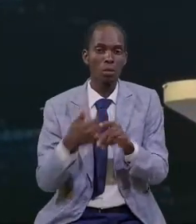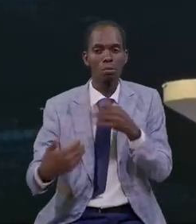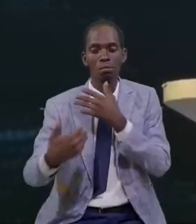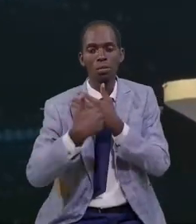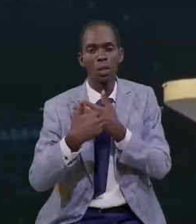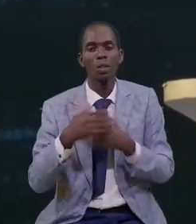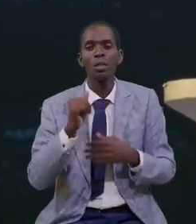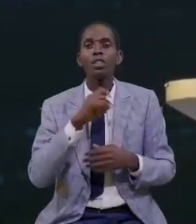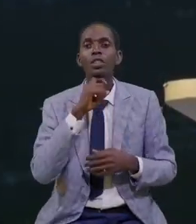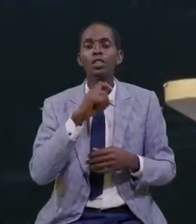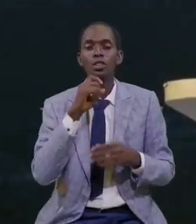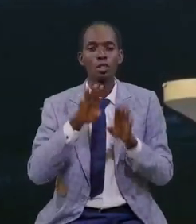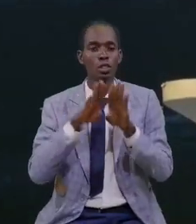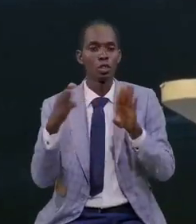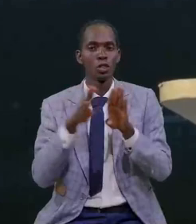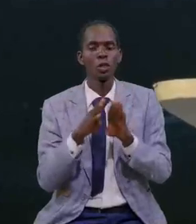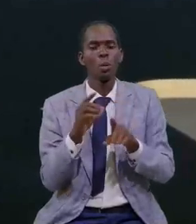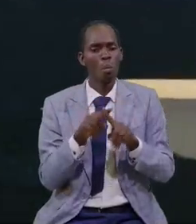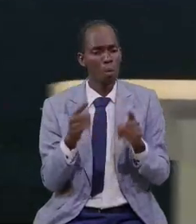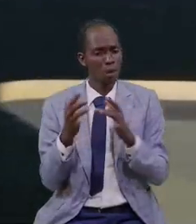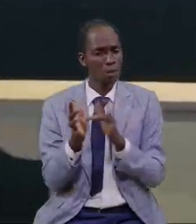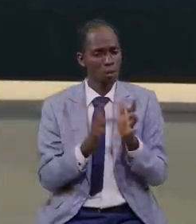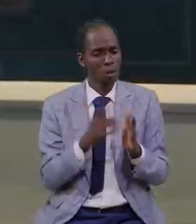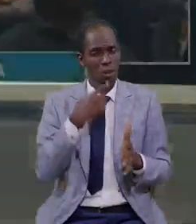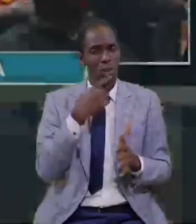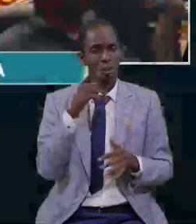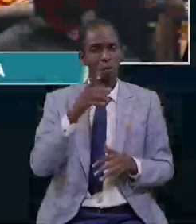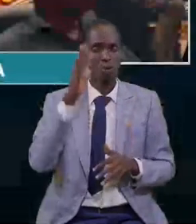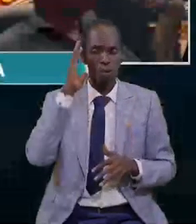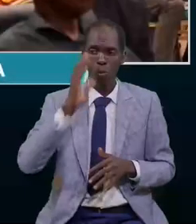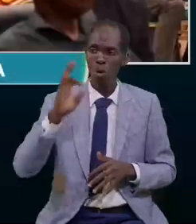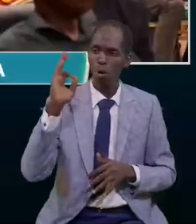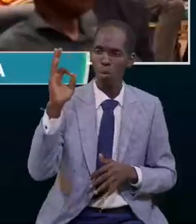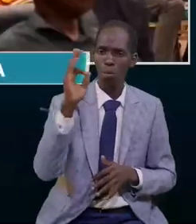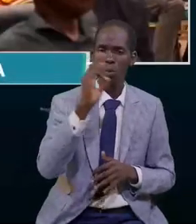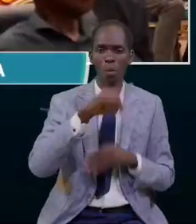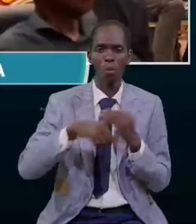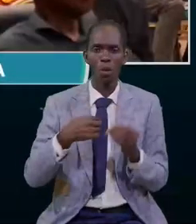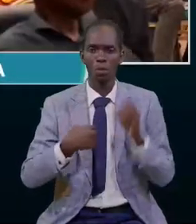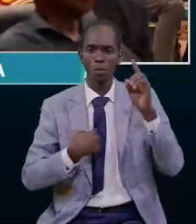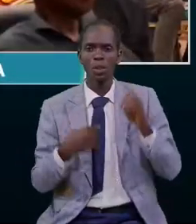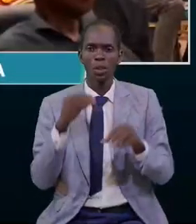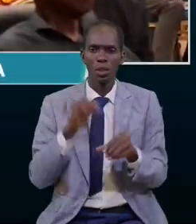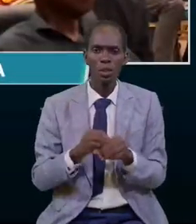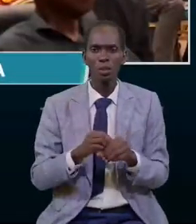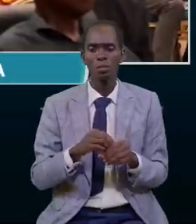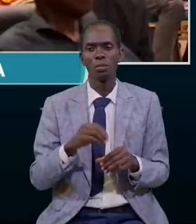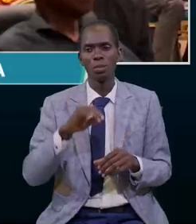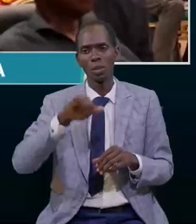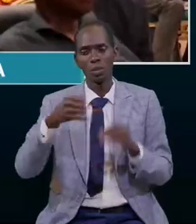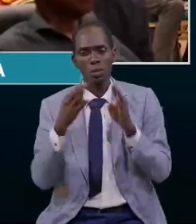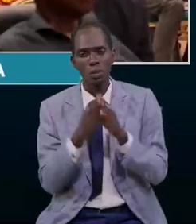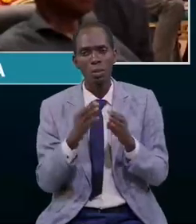mais Jésus a dit vous saz moi des témoins à Jérusalem ensuite dans la Judée dans la Samarie et ensuite jusqu'aux